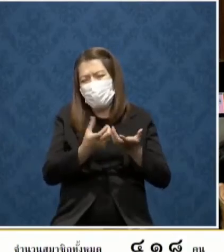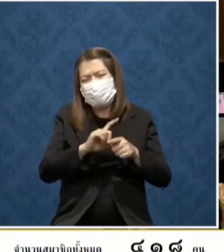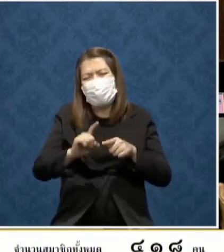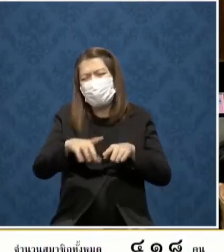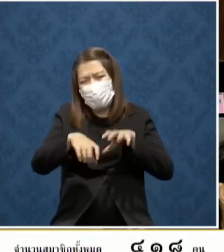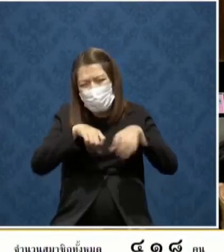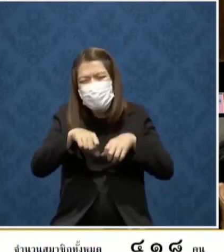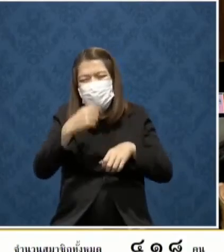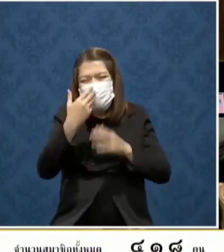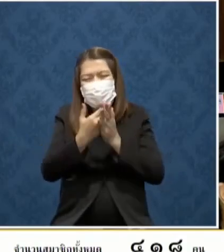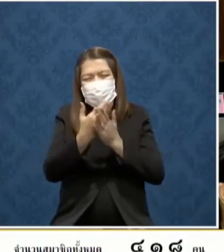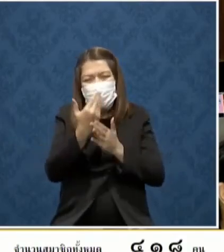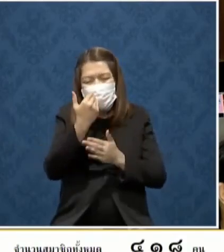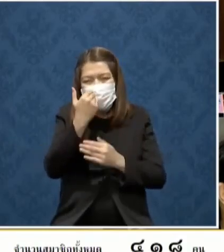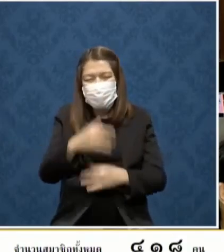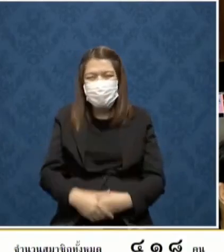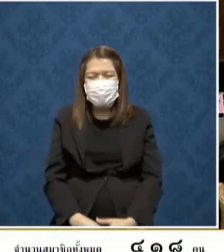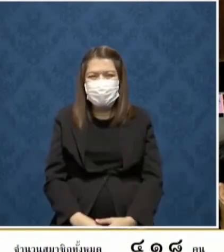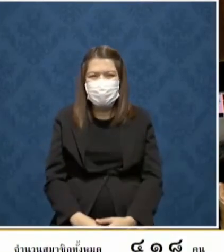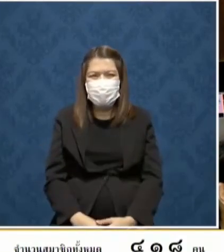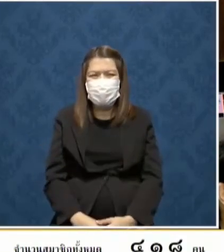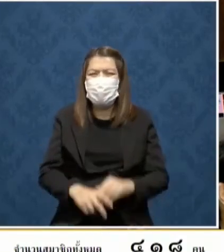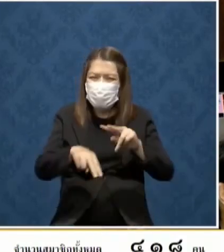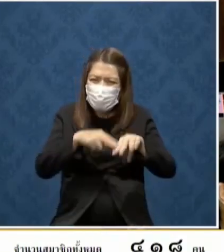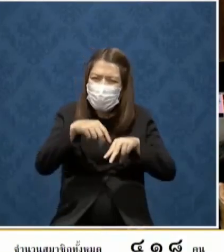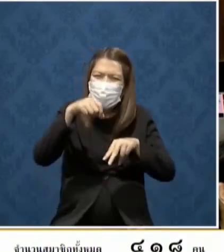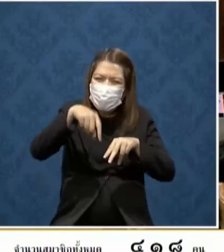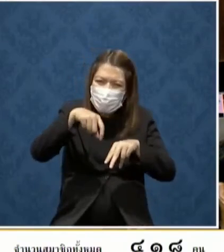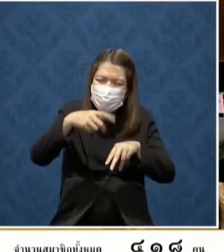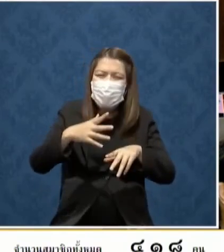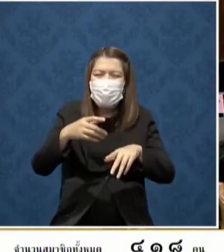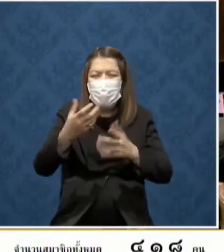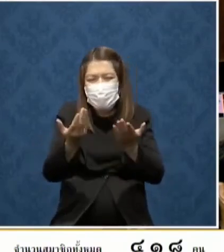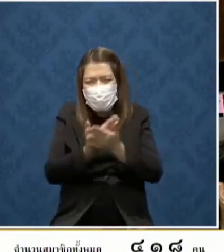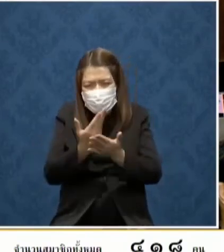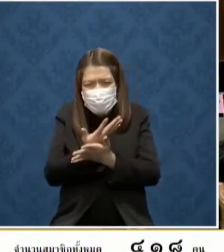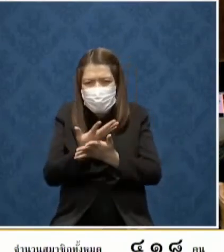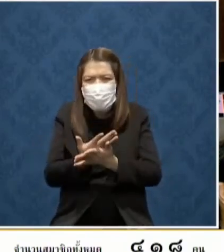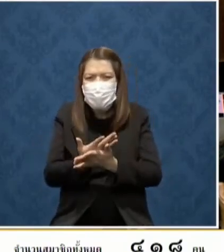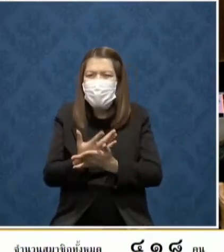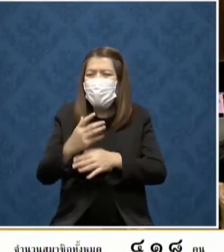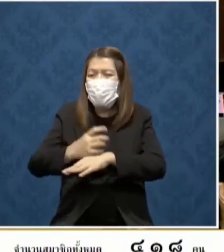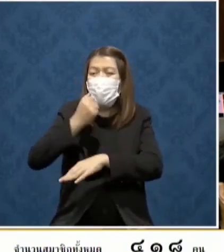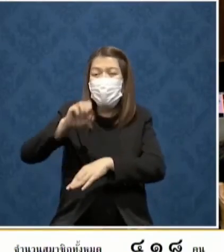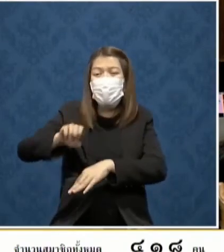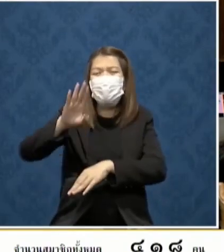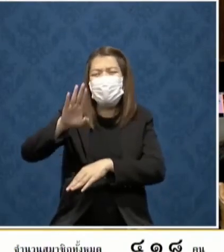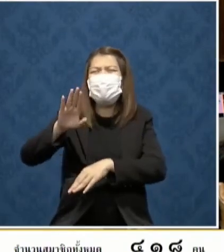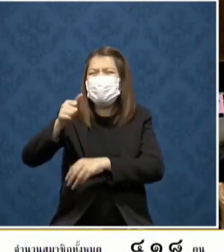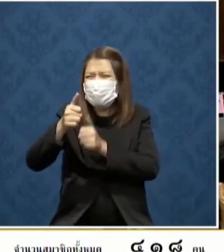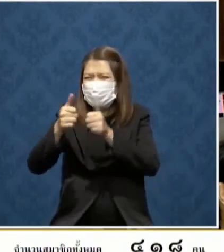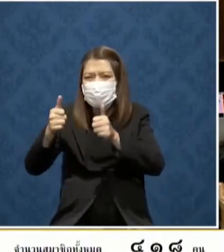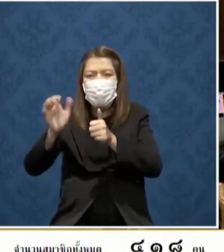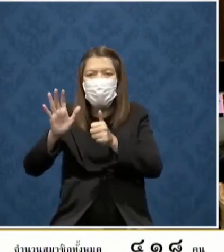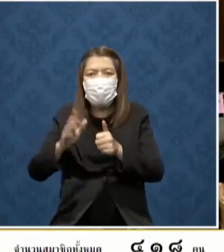ชินขนานี้การปมมรักษาก็ไม่ได้มาถฐานอะไรที่ควรเปลี่ยก็ไม่เปลี่ยนผู้รัเหมาที่ควรจ้างกจ้างบริสัิดี